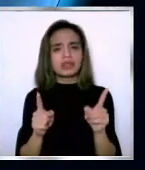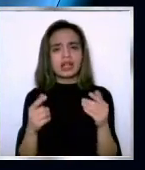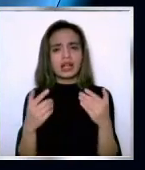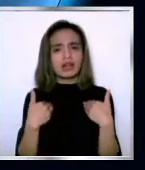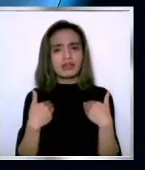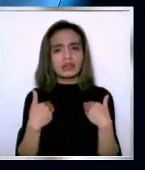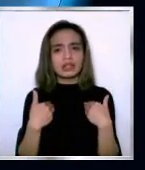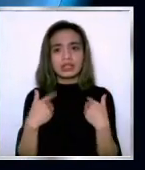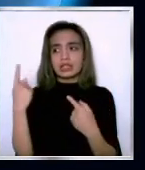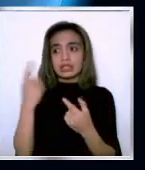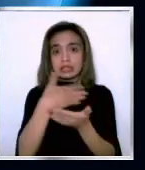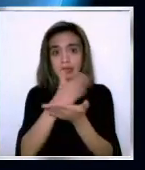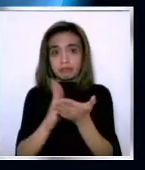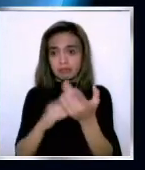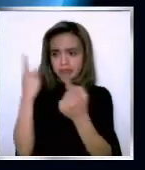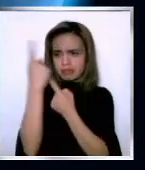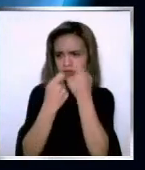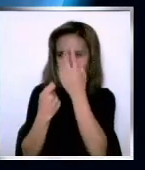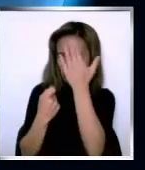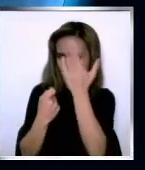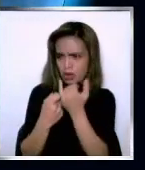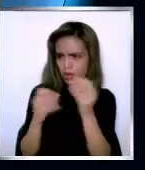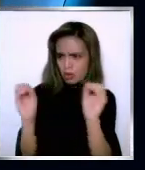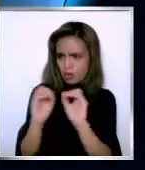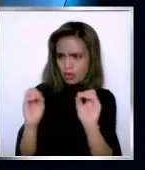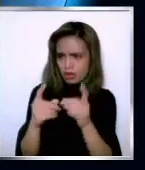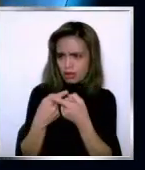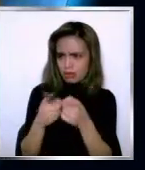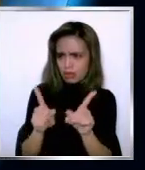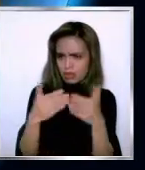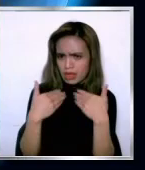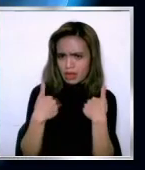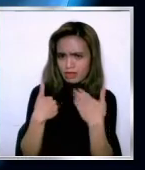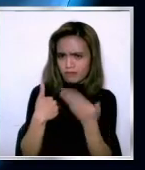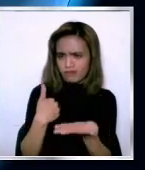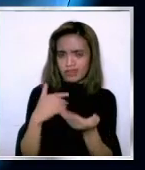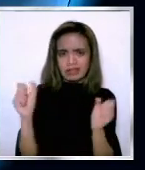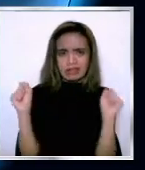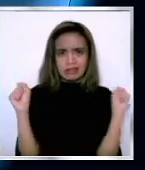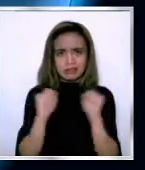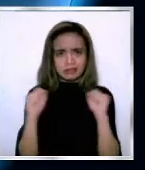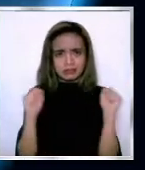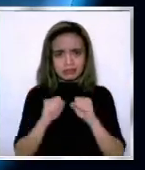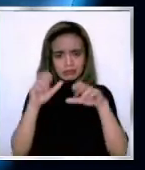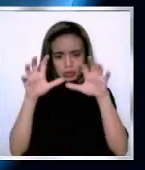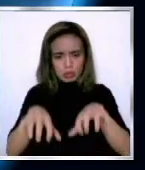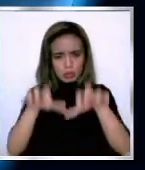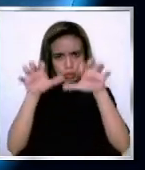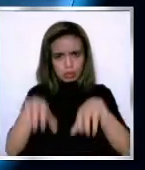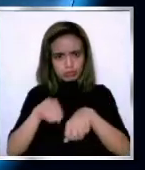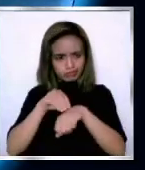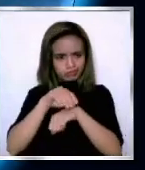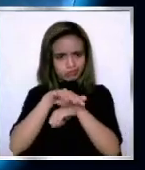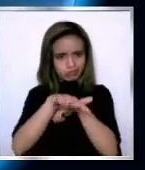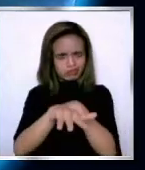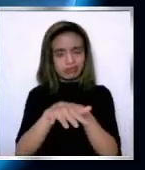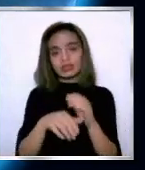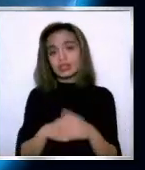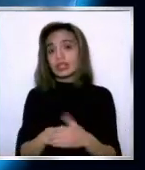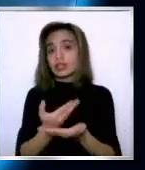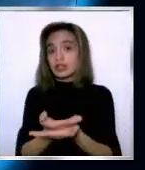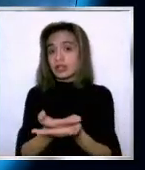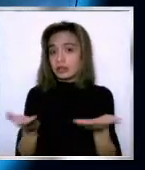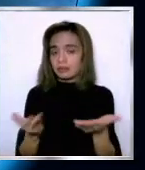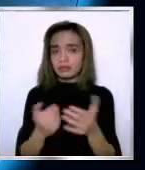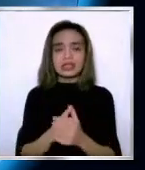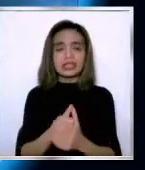kung bakit wala may umiiral na La Niña at apektado ang ating bansa. Kaya, mga kapuso, hindi lamang po